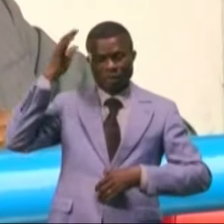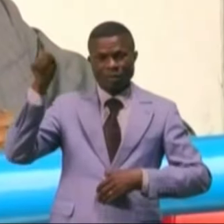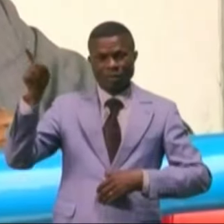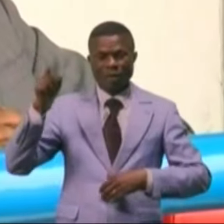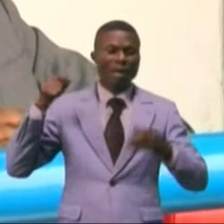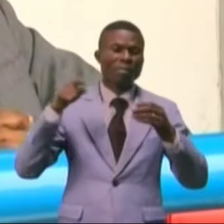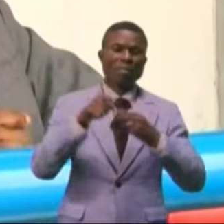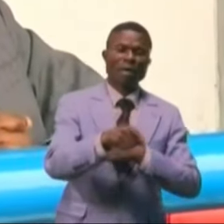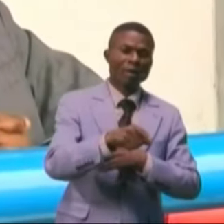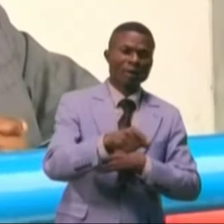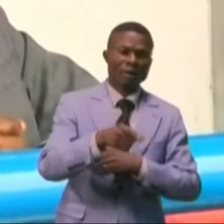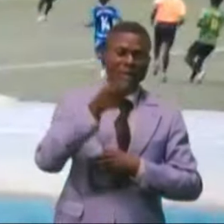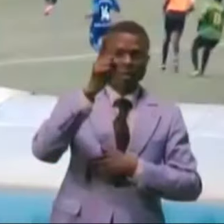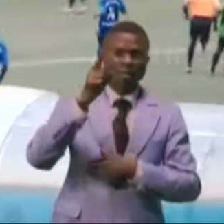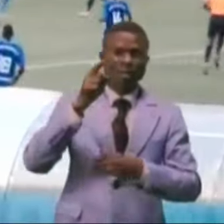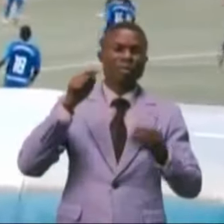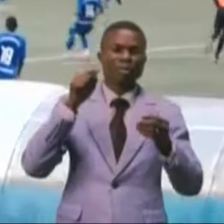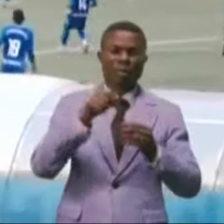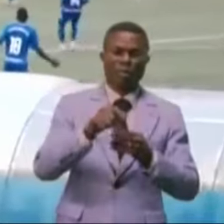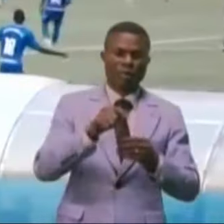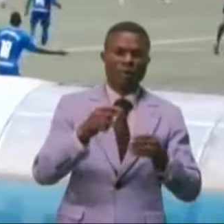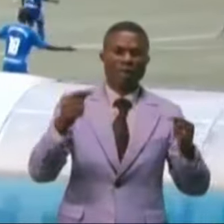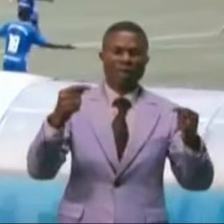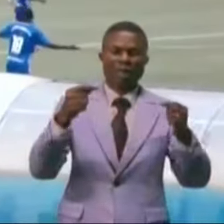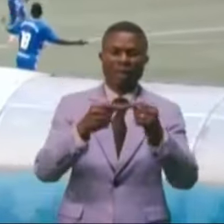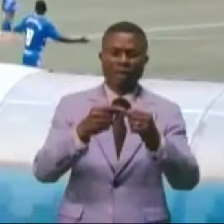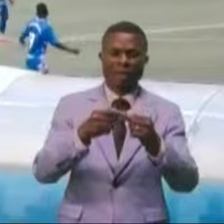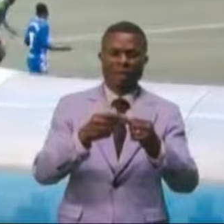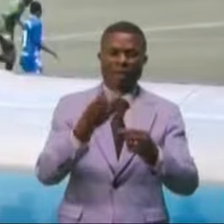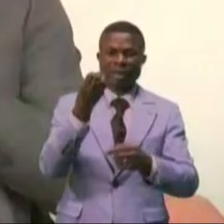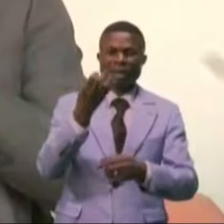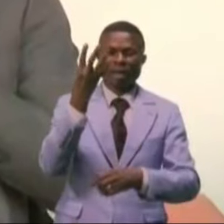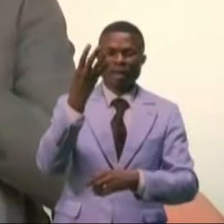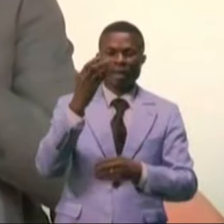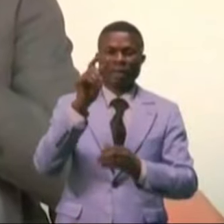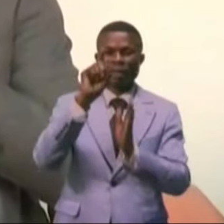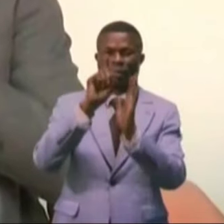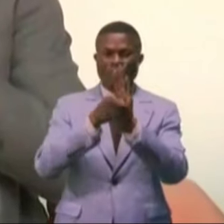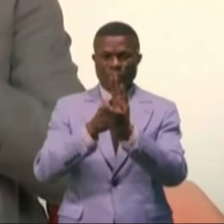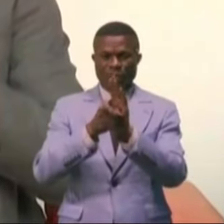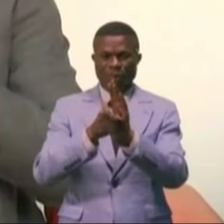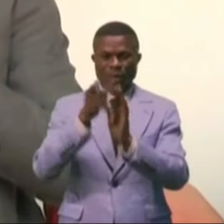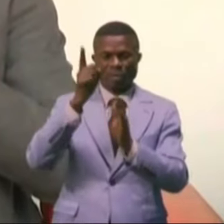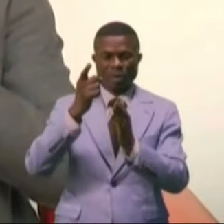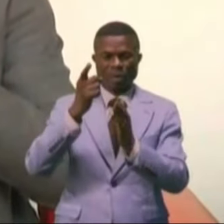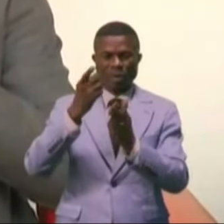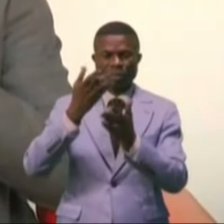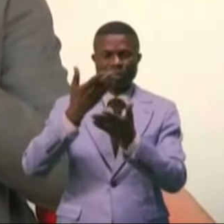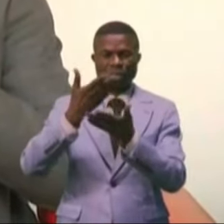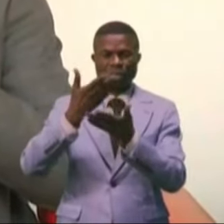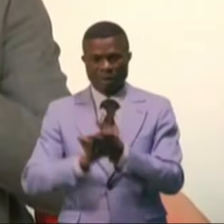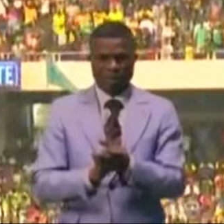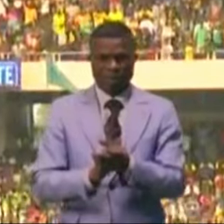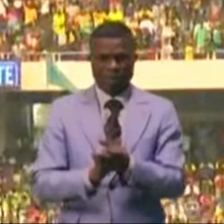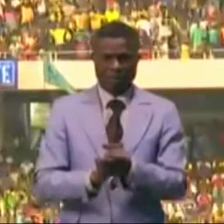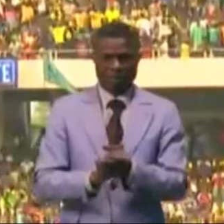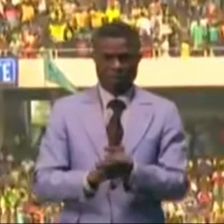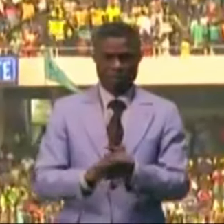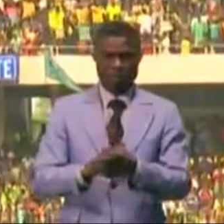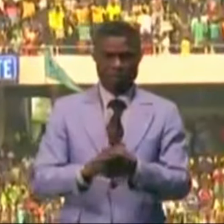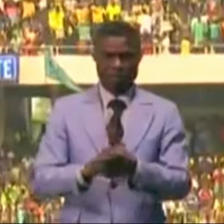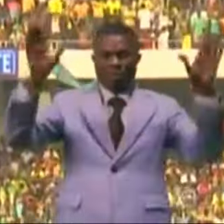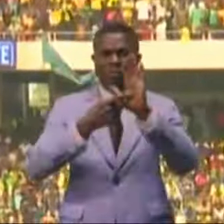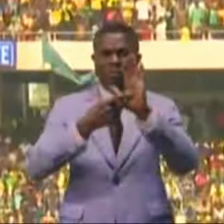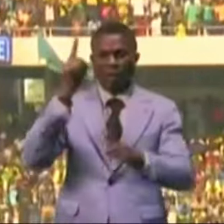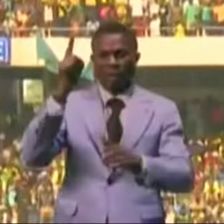marque le premier but de la rencontre à la 44e minute de la première mi-temps. Le Marquois indique un but à